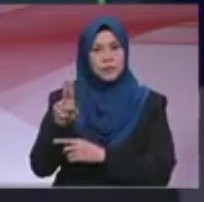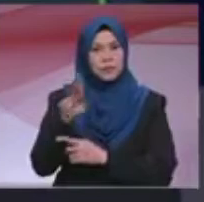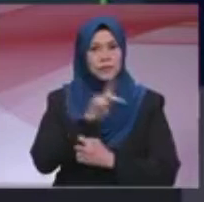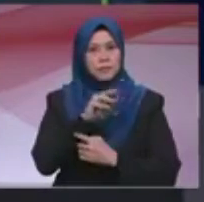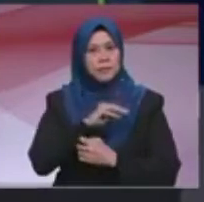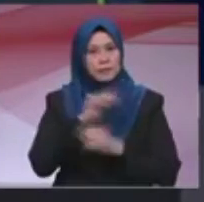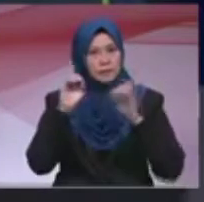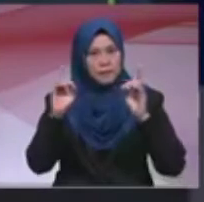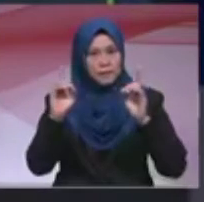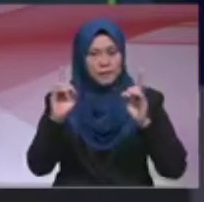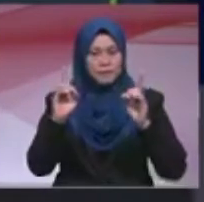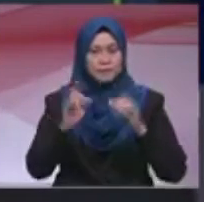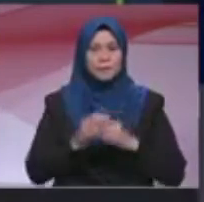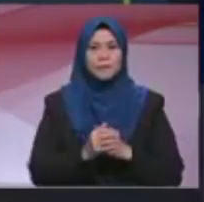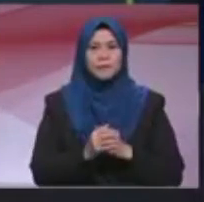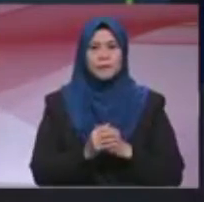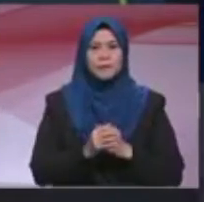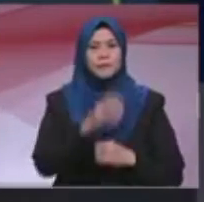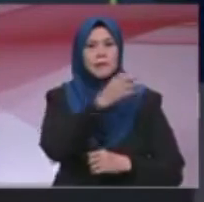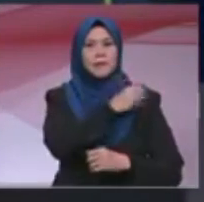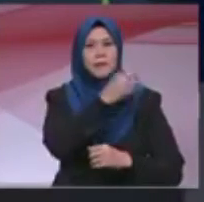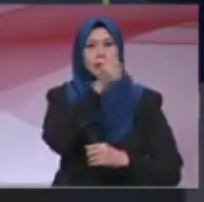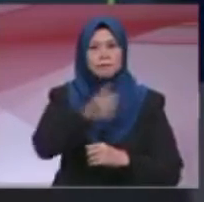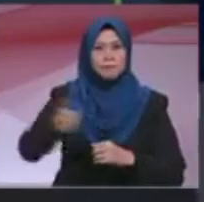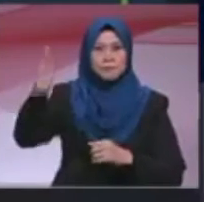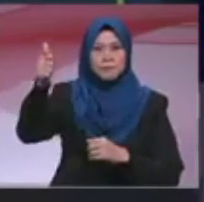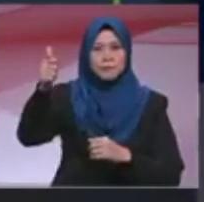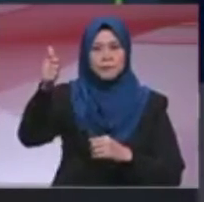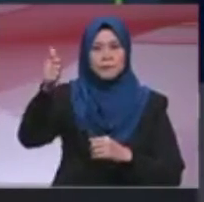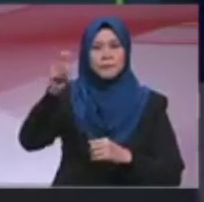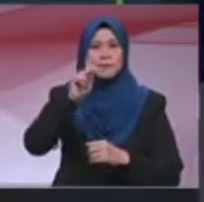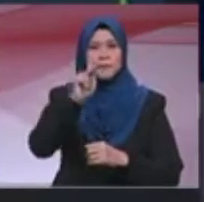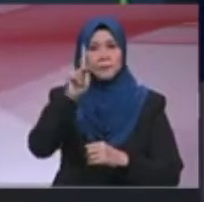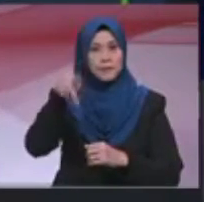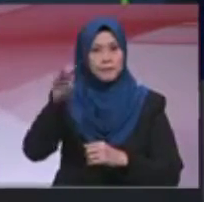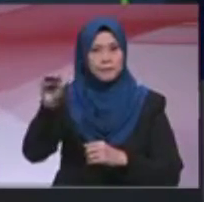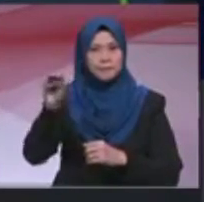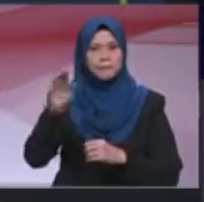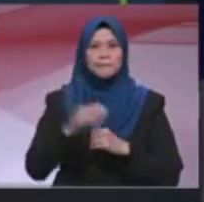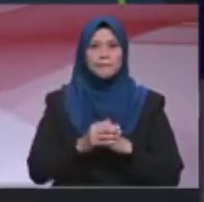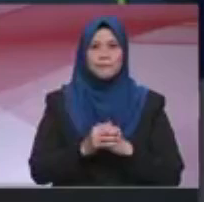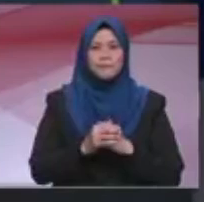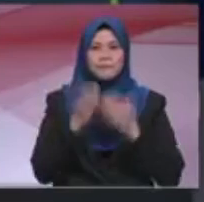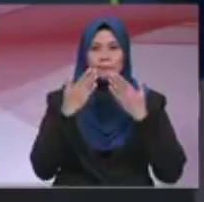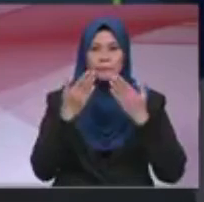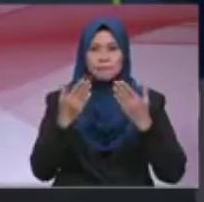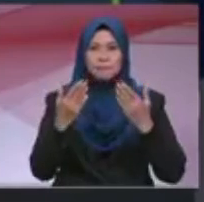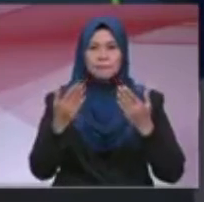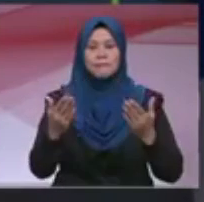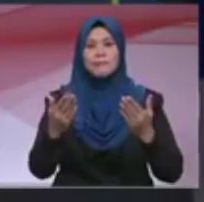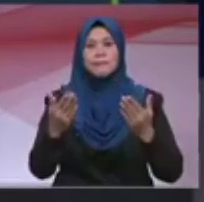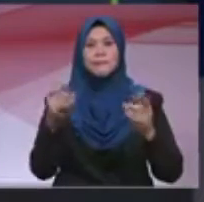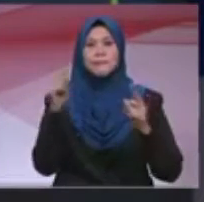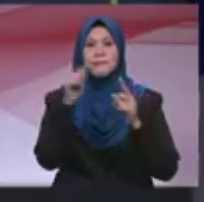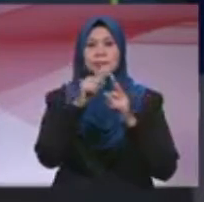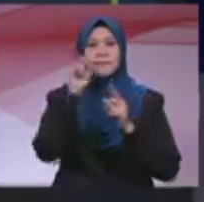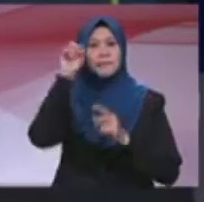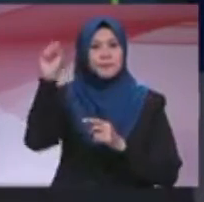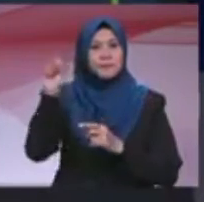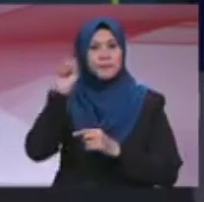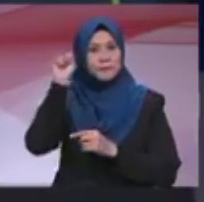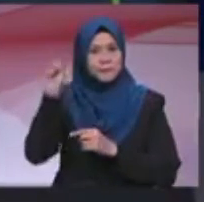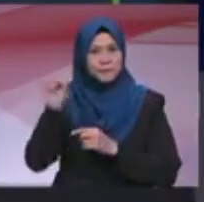Pendidikan, pegawai-pegawai kanan kementerian, terima kasih saya ucapkan pada